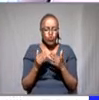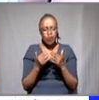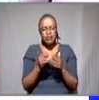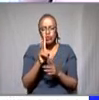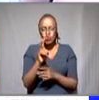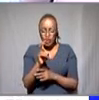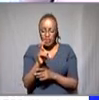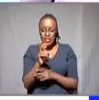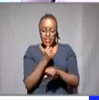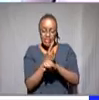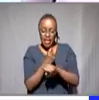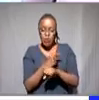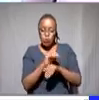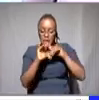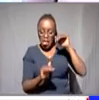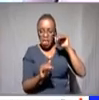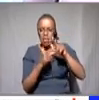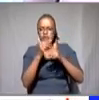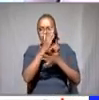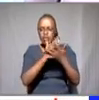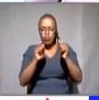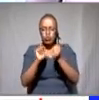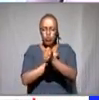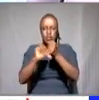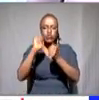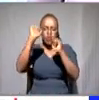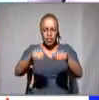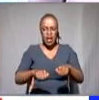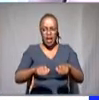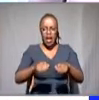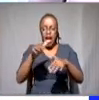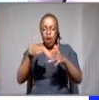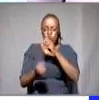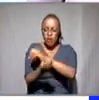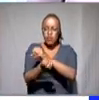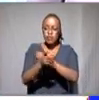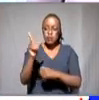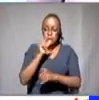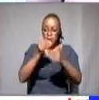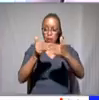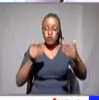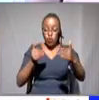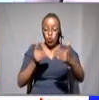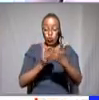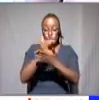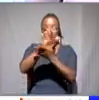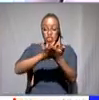20, ona gũtuĩka imwe ciacio nĩ igũkua kana nĩ ikũragwo, tũũ twatarĩria haha nĩ thabuni, ti